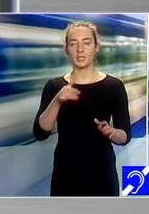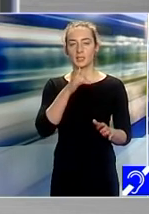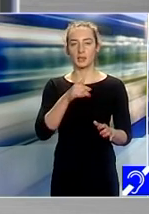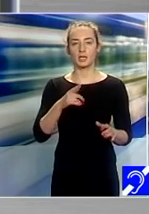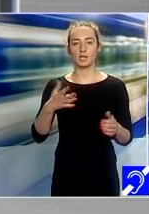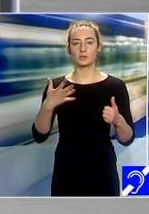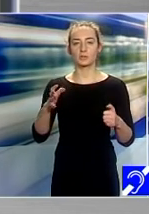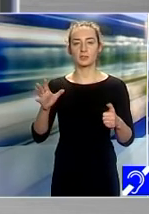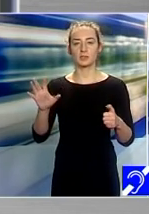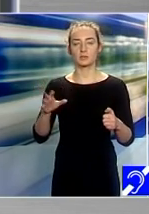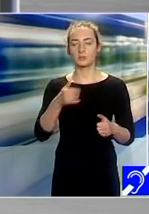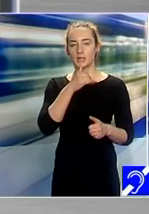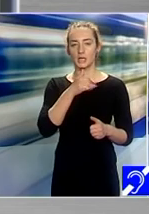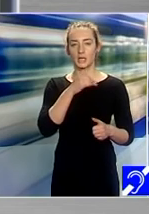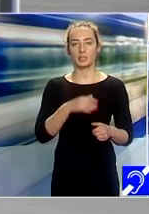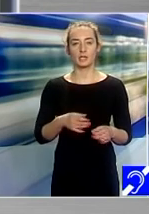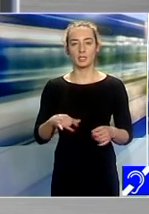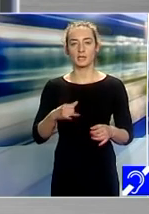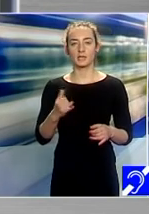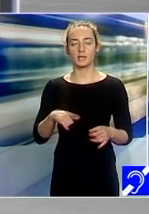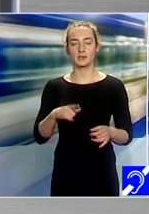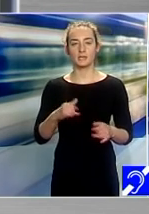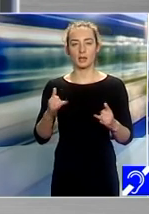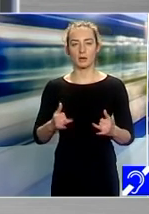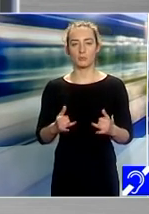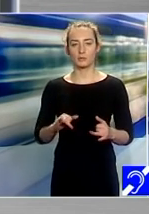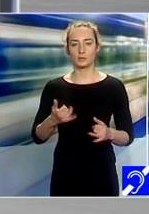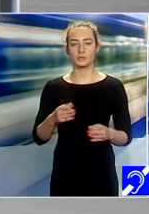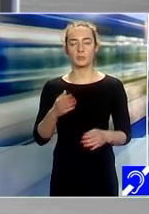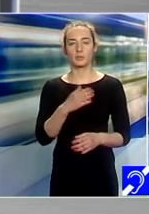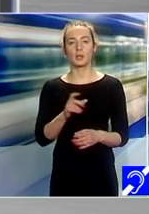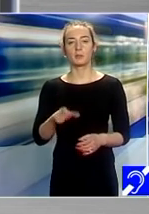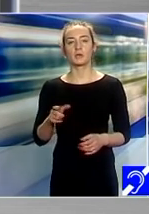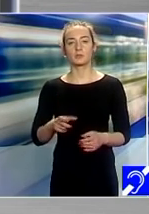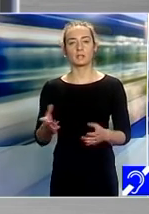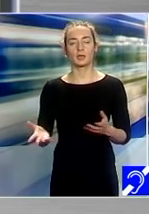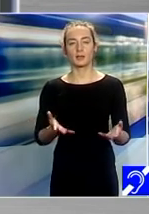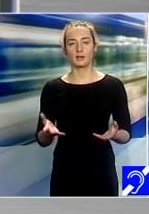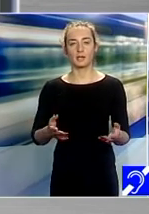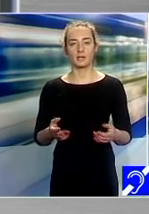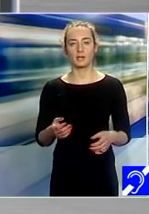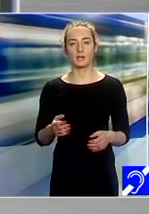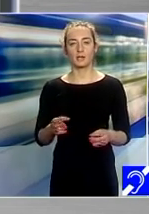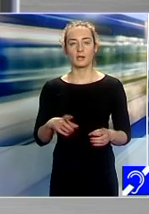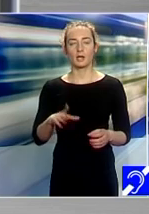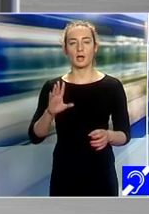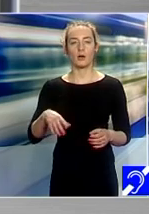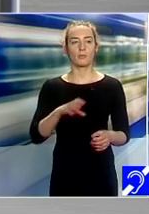de lei. Este în prezent. Iar persoanele care au în